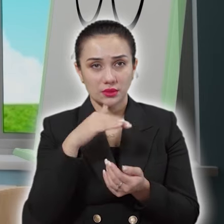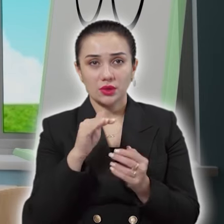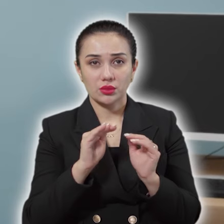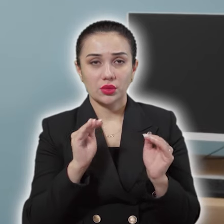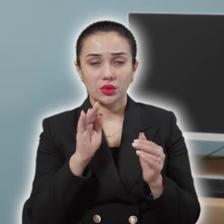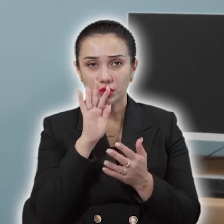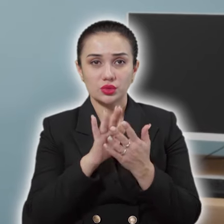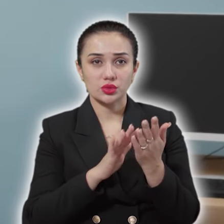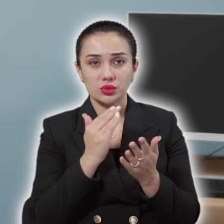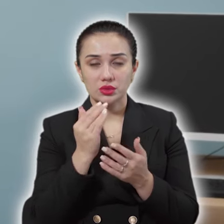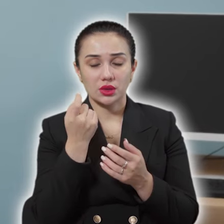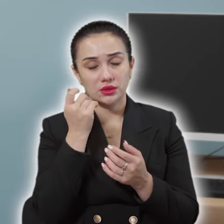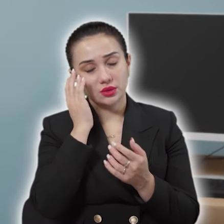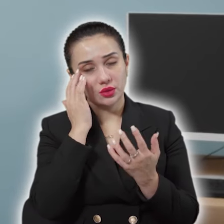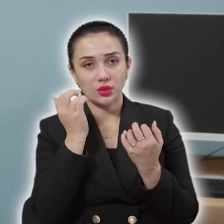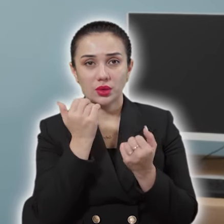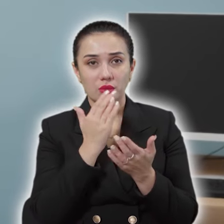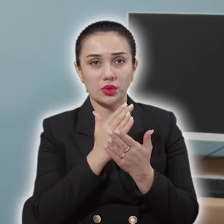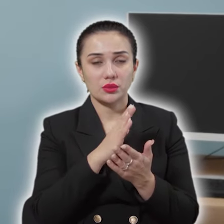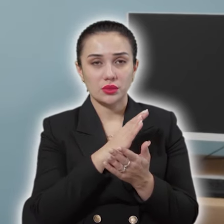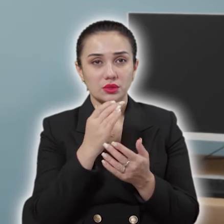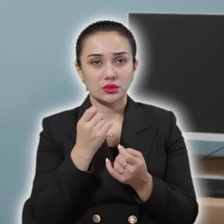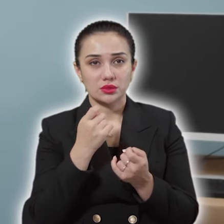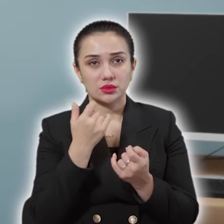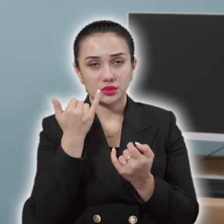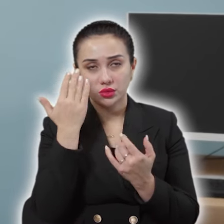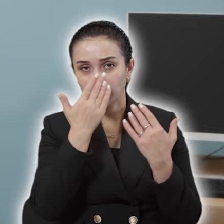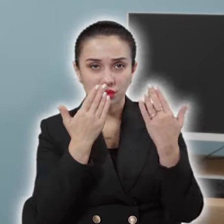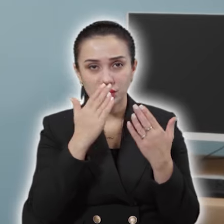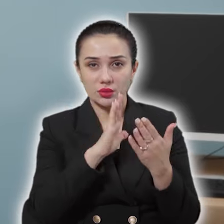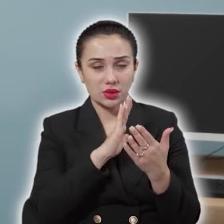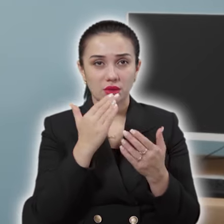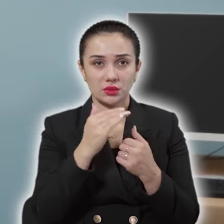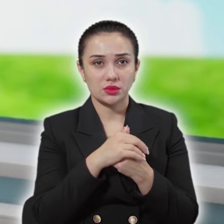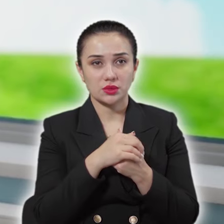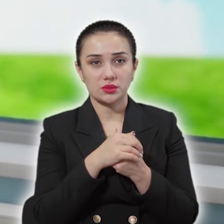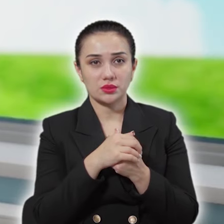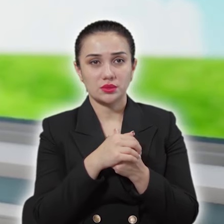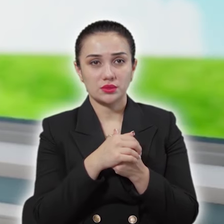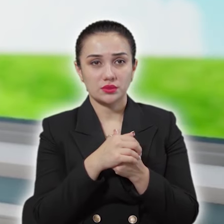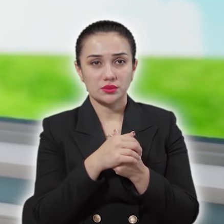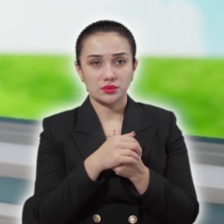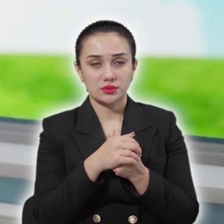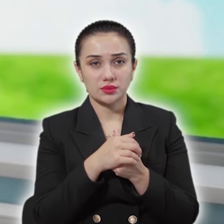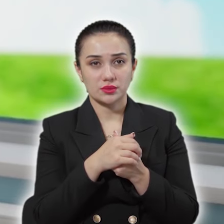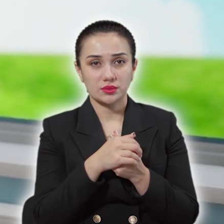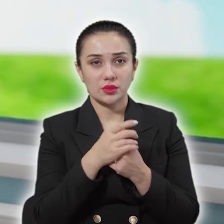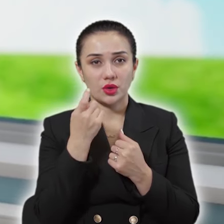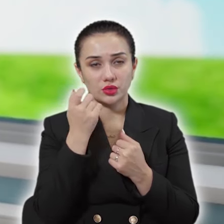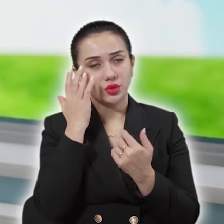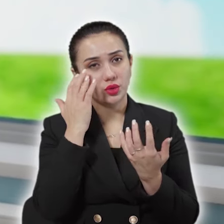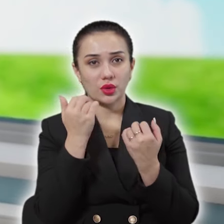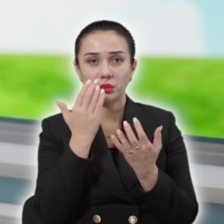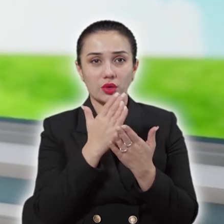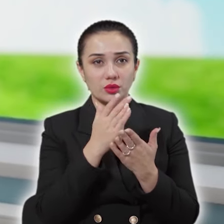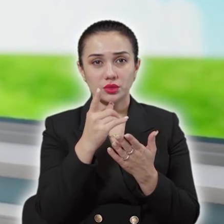Kelinglar bolalar, uzr. Ozgina uxlab qolibman. Yuzimni ham hali yuvmagan edim. Buni qaranglar. Ozgina